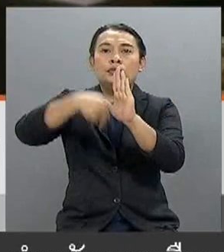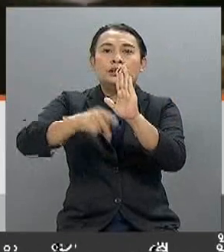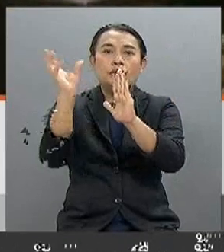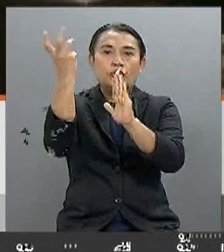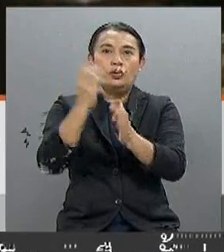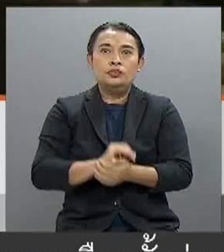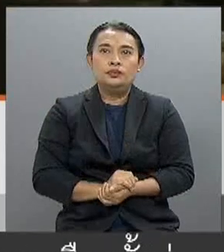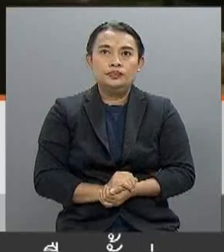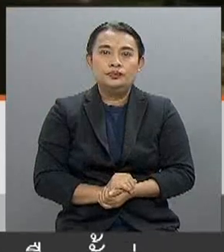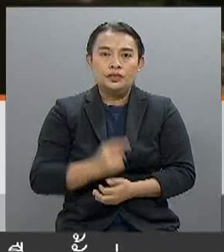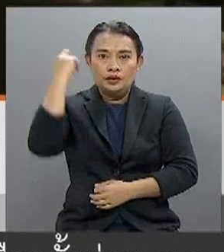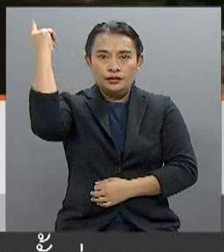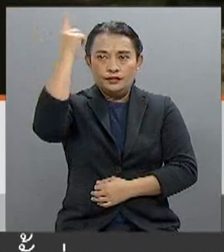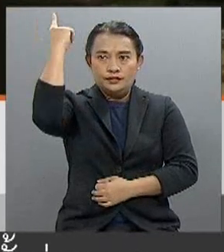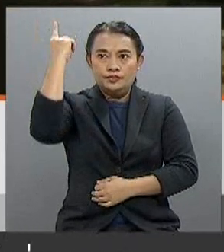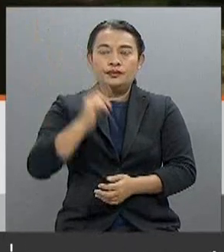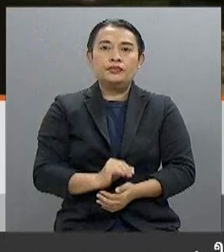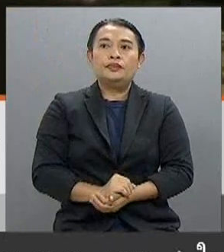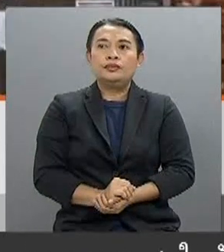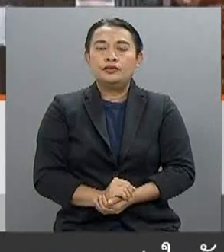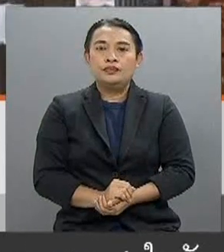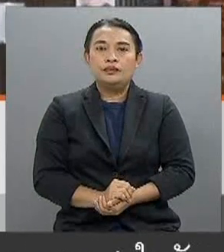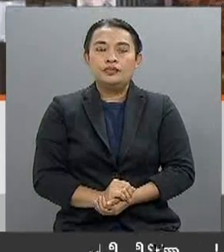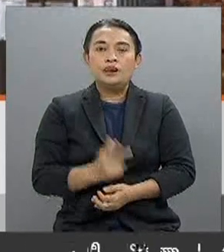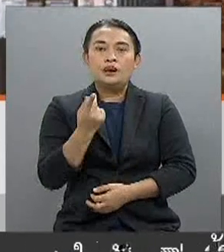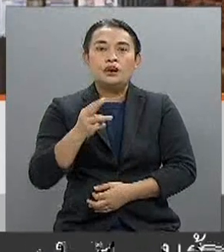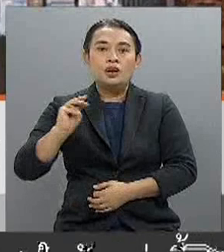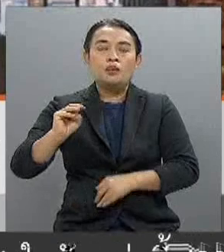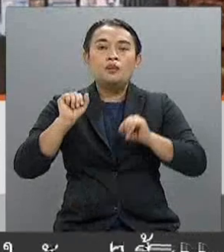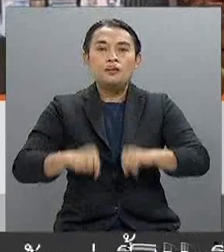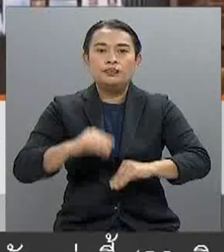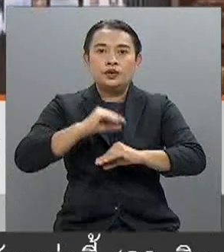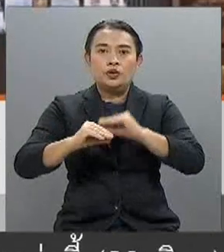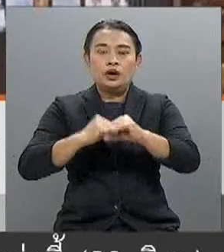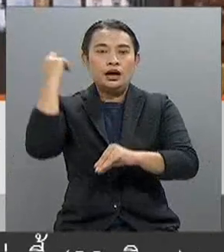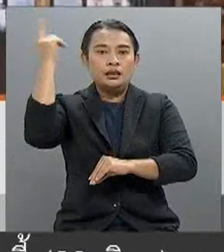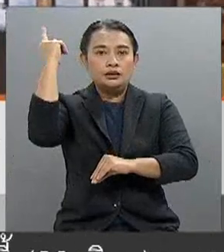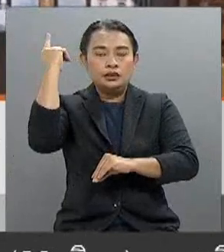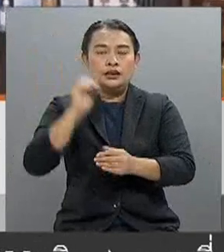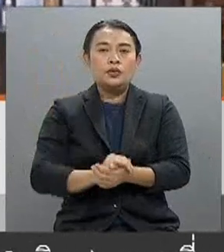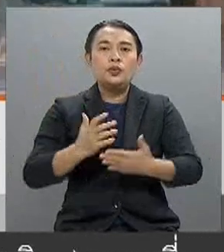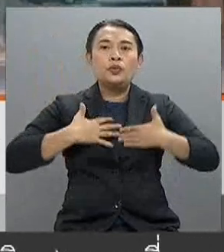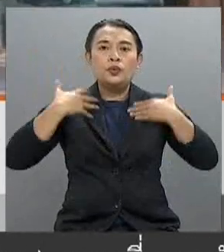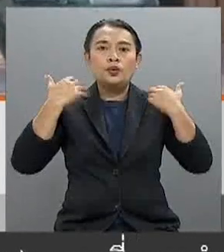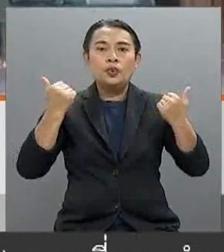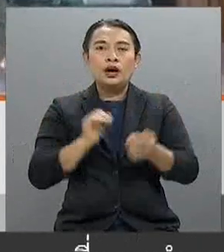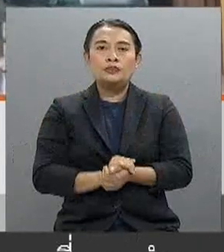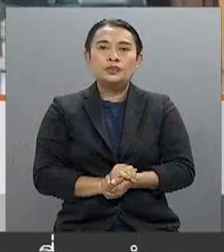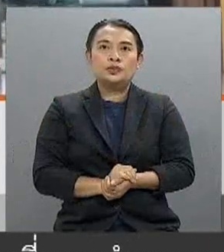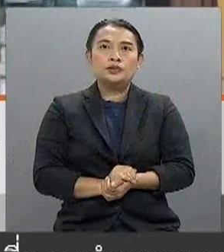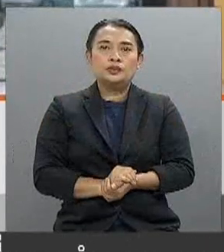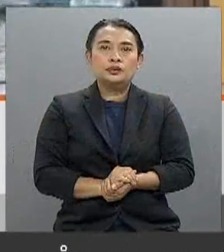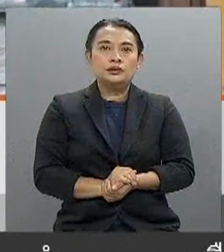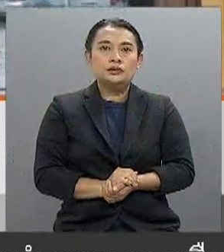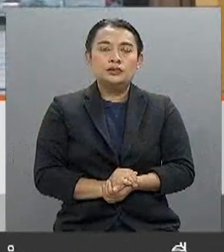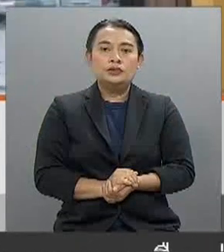ท่องเที่ยวนะครับหลังจากที่คณะรัฐมนตรีอนุมัติโครงการเที่ยวปันสุขผ่าน3แพ็คเกจท่องเที่ยวผู้บริหารโรงแ